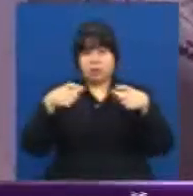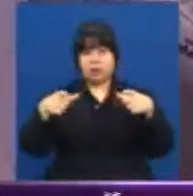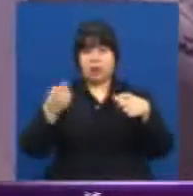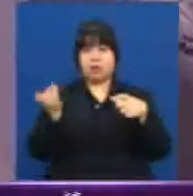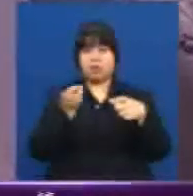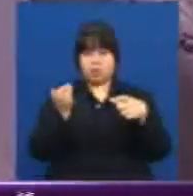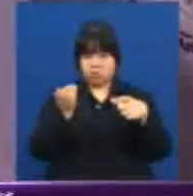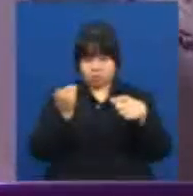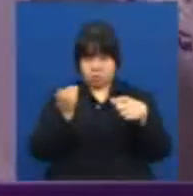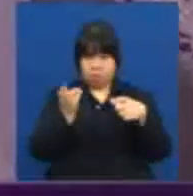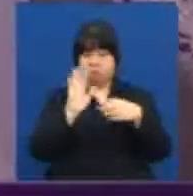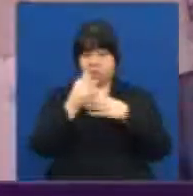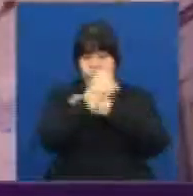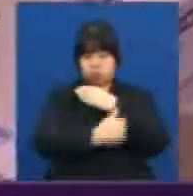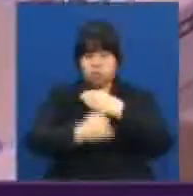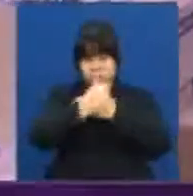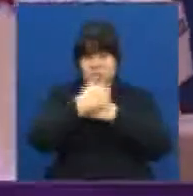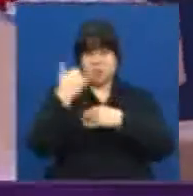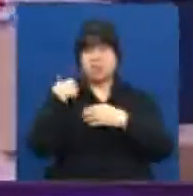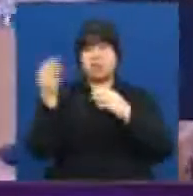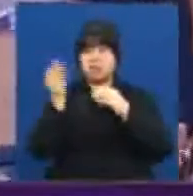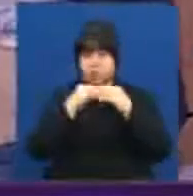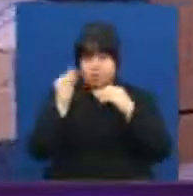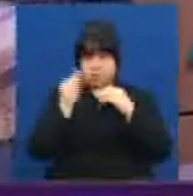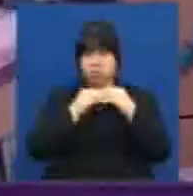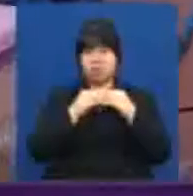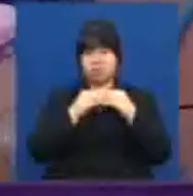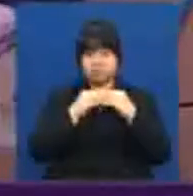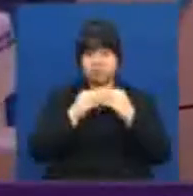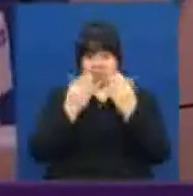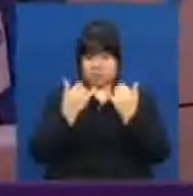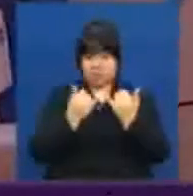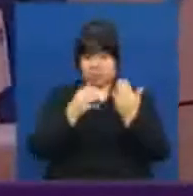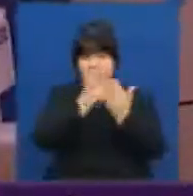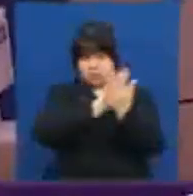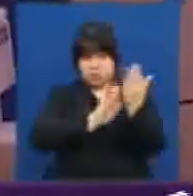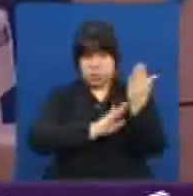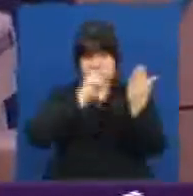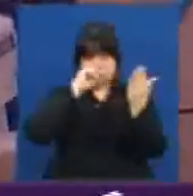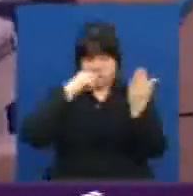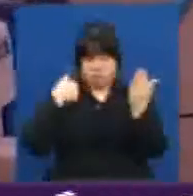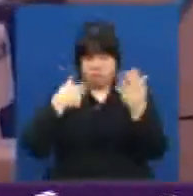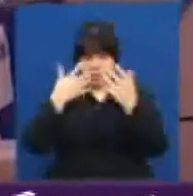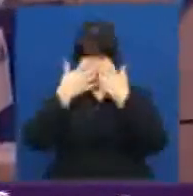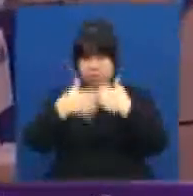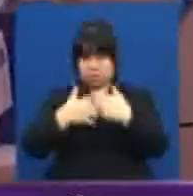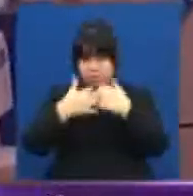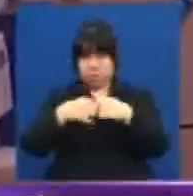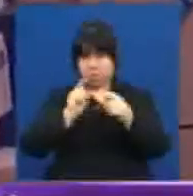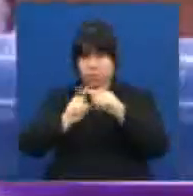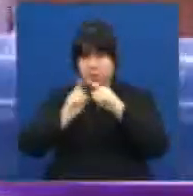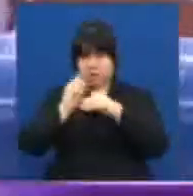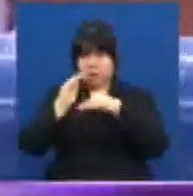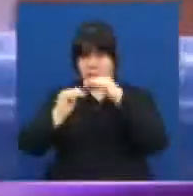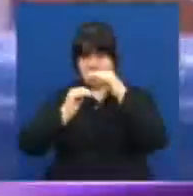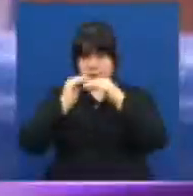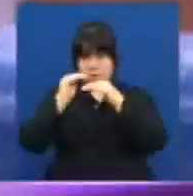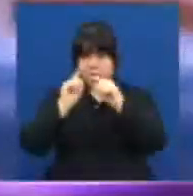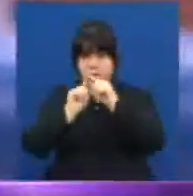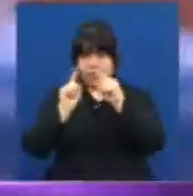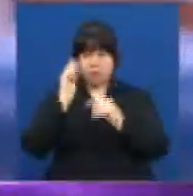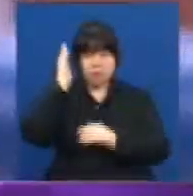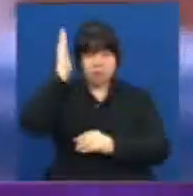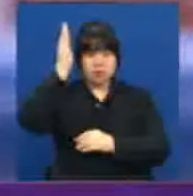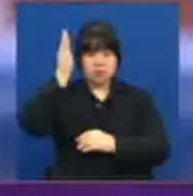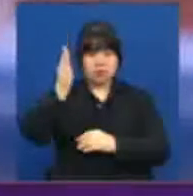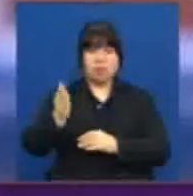เมื่อเทียบกับประเทศเพื่อนบ้านซึ่งไม่สอดคล้องกับการพัฒนาอุตสาหกรรมและการขยายตัวทางเศรษฐกิจของประเทศในอนาคตจึง